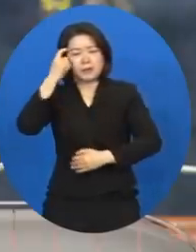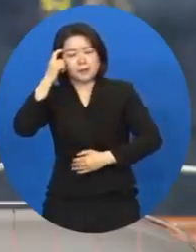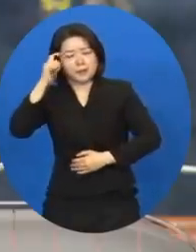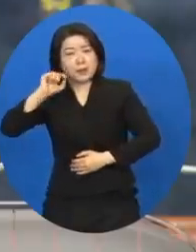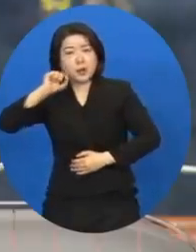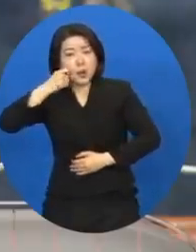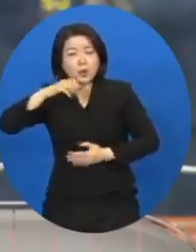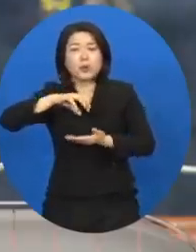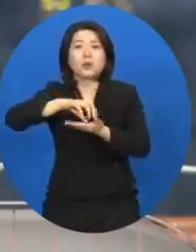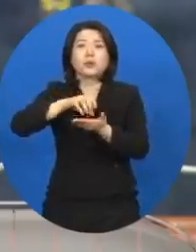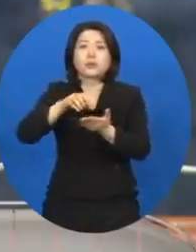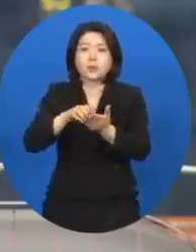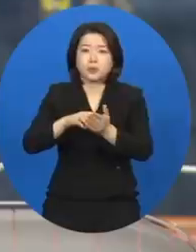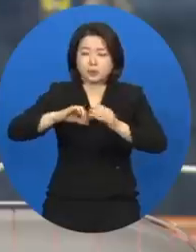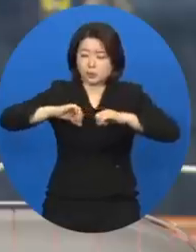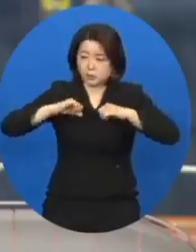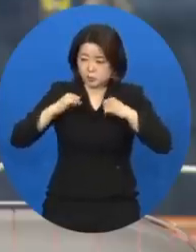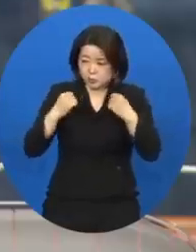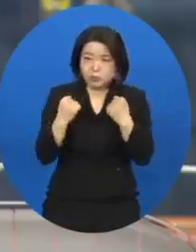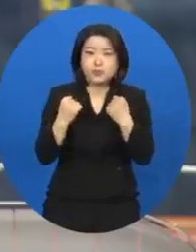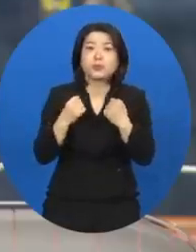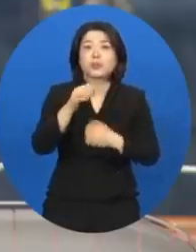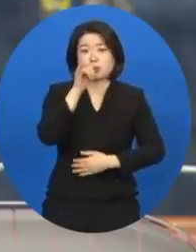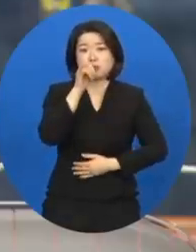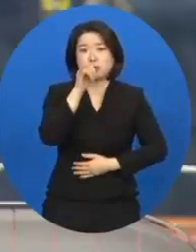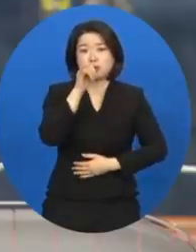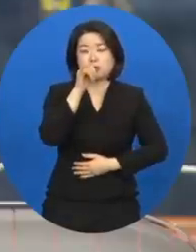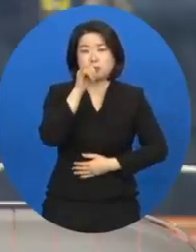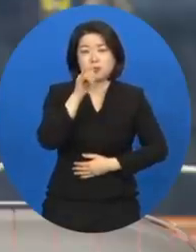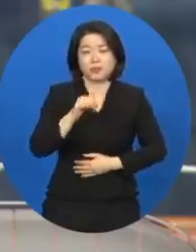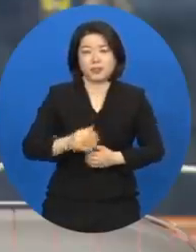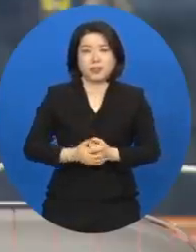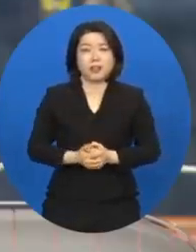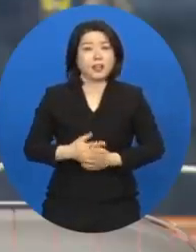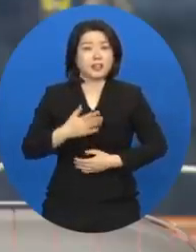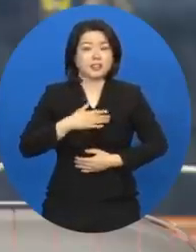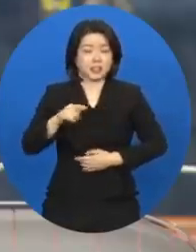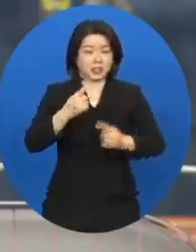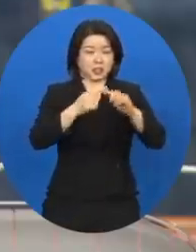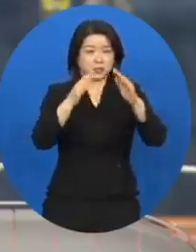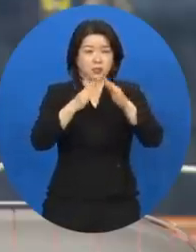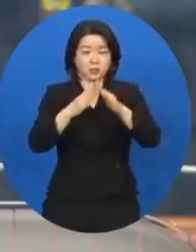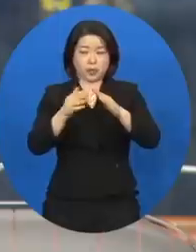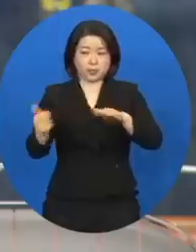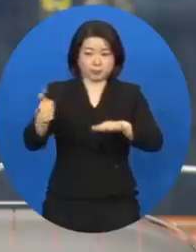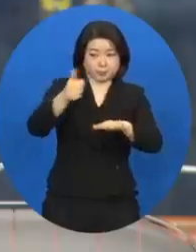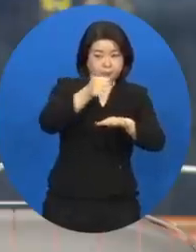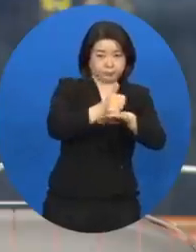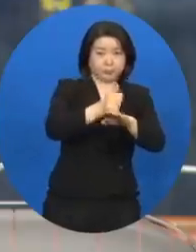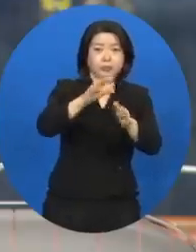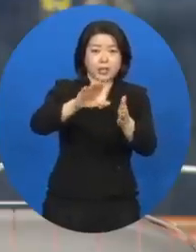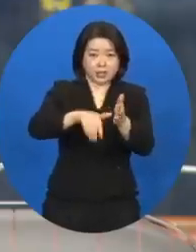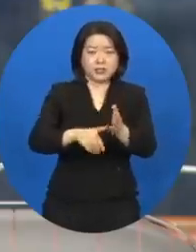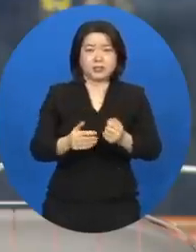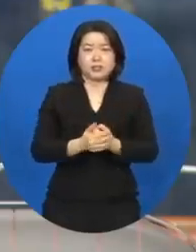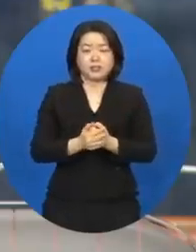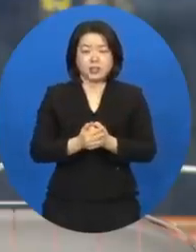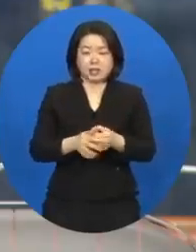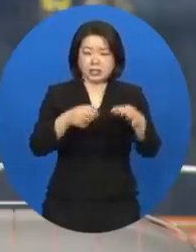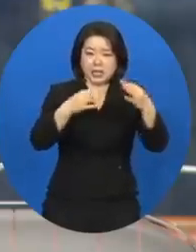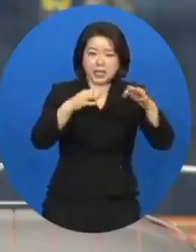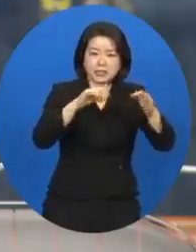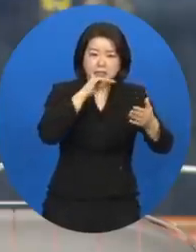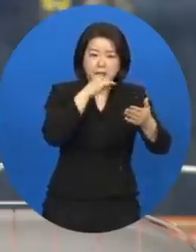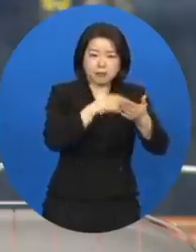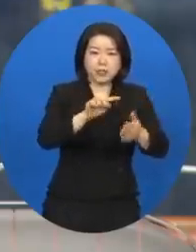되는 그런 순종을 했었습니다. 제가 이 교회 부임해 왔을 때 은행 부채만도